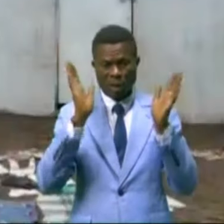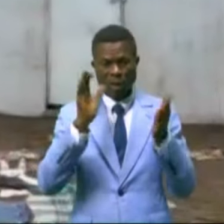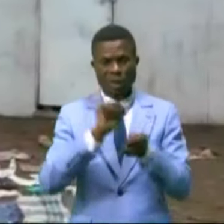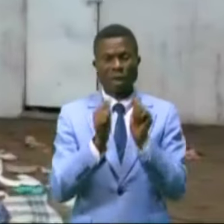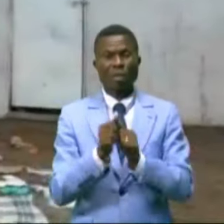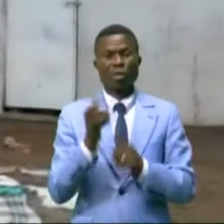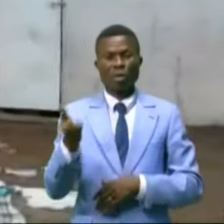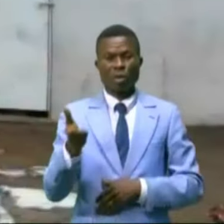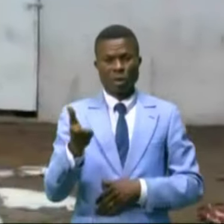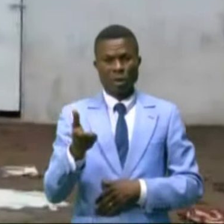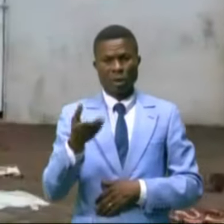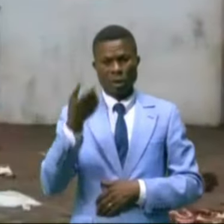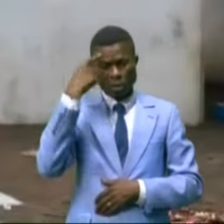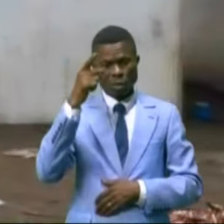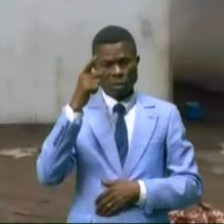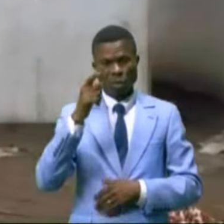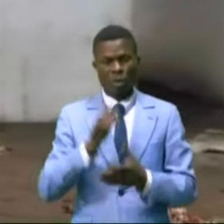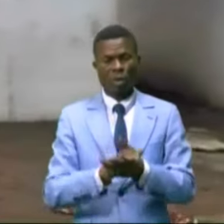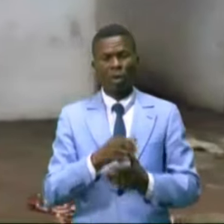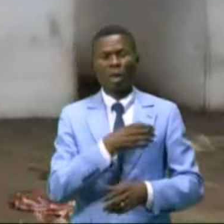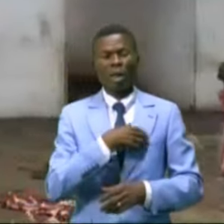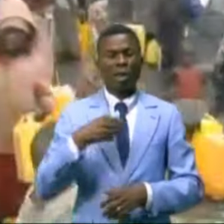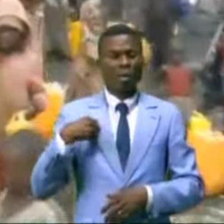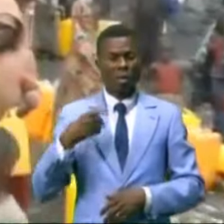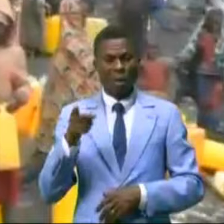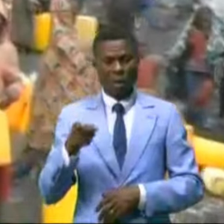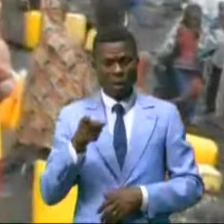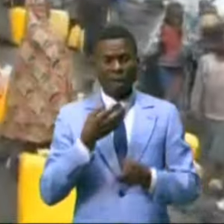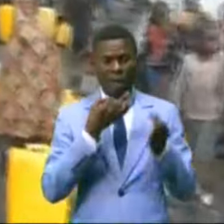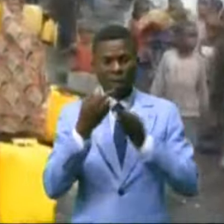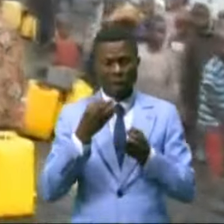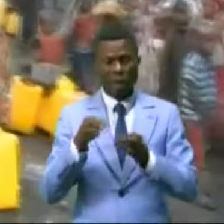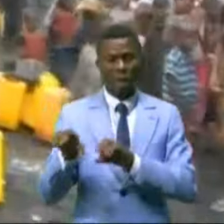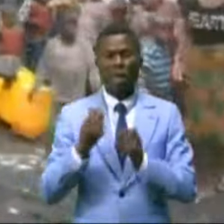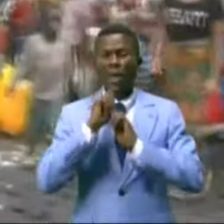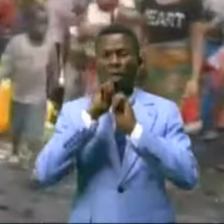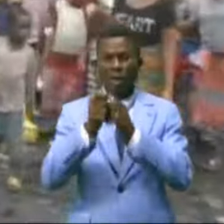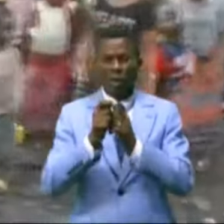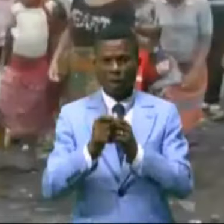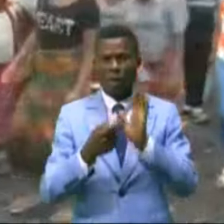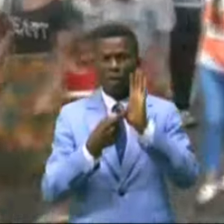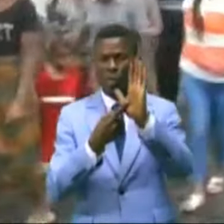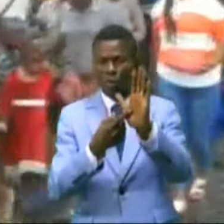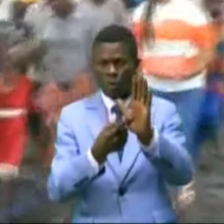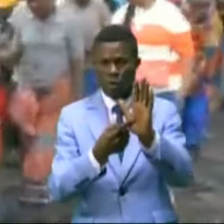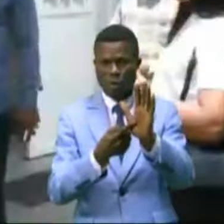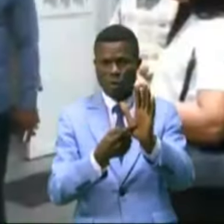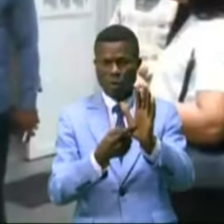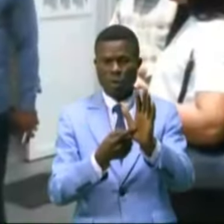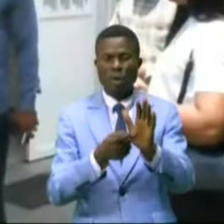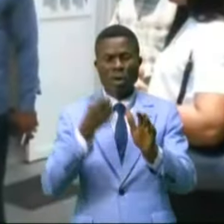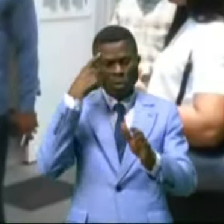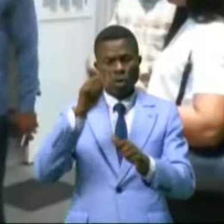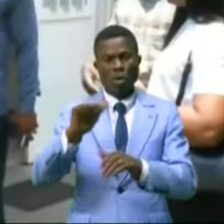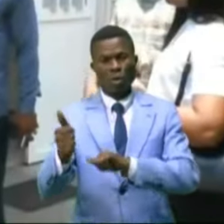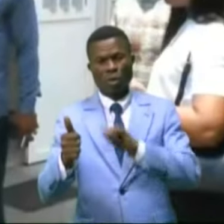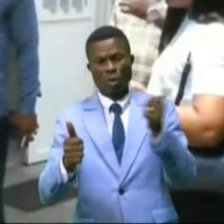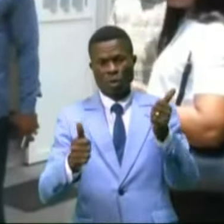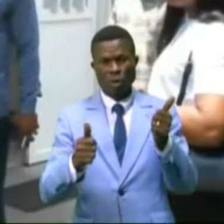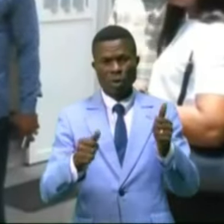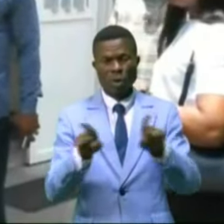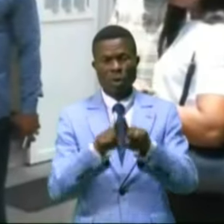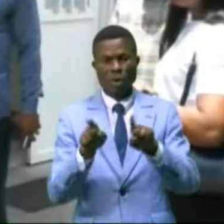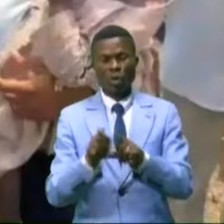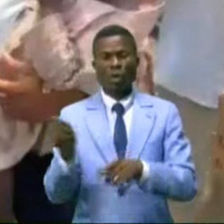sinistré pour l'abbé é matembera a souligné que cet acte dégage la charité envers son prochain comme par